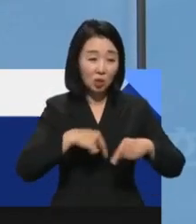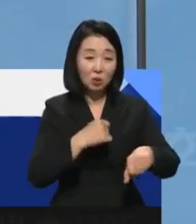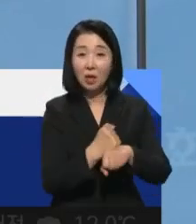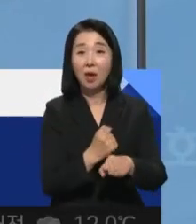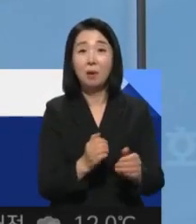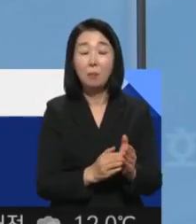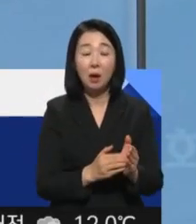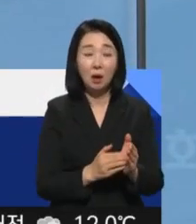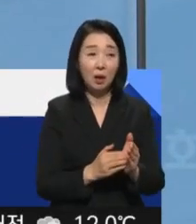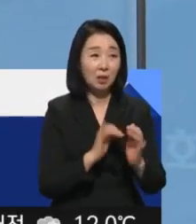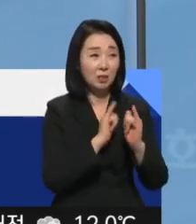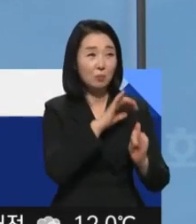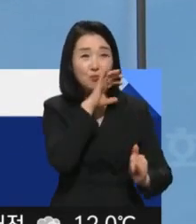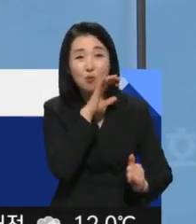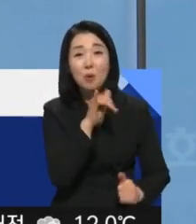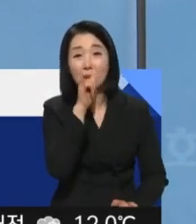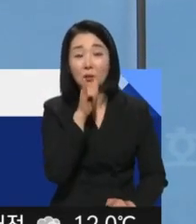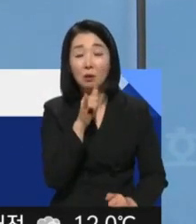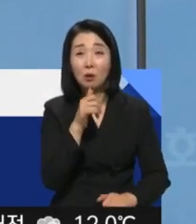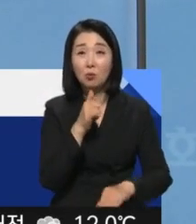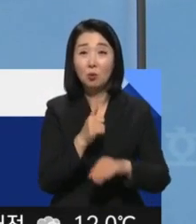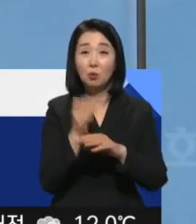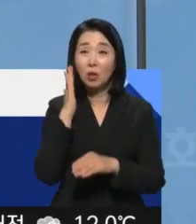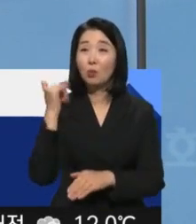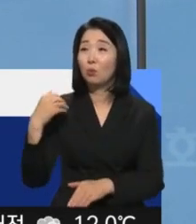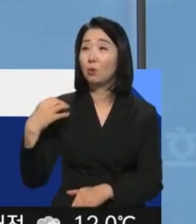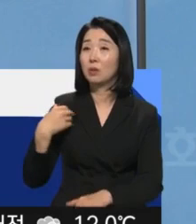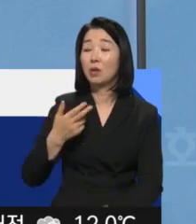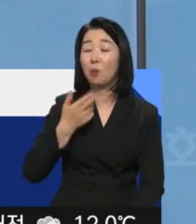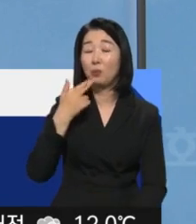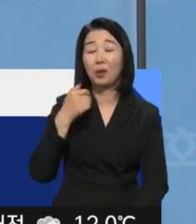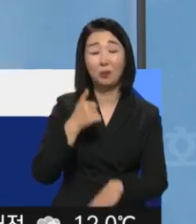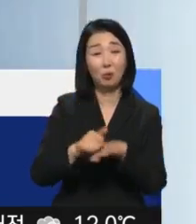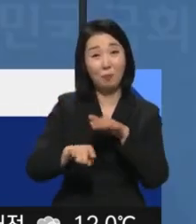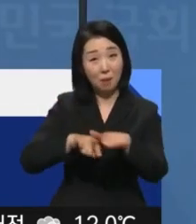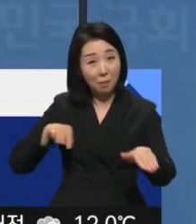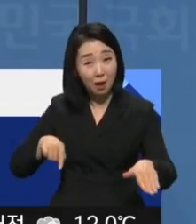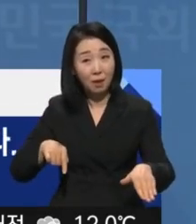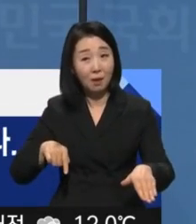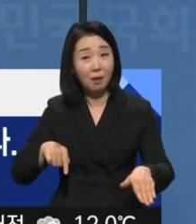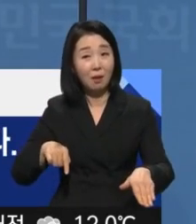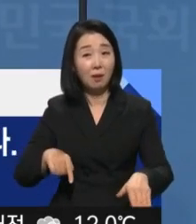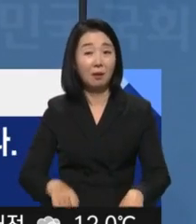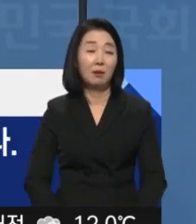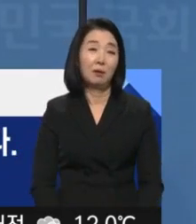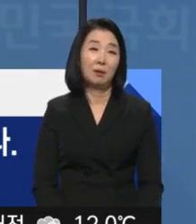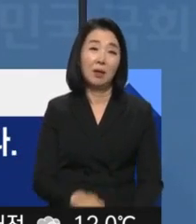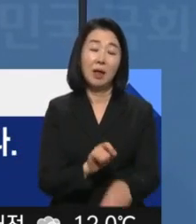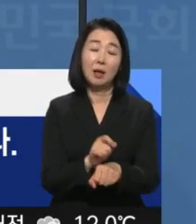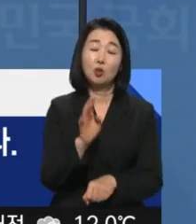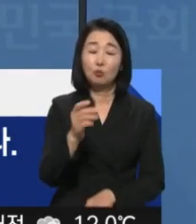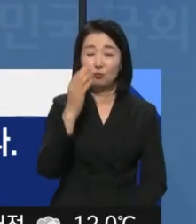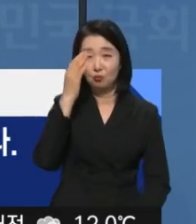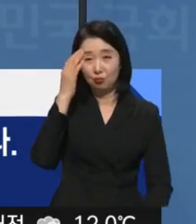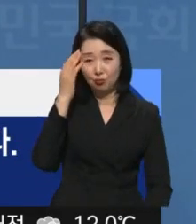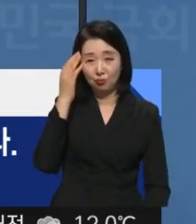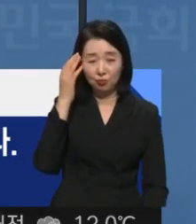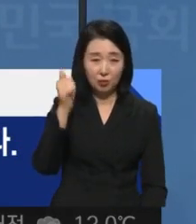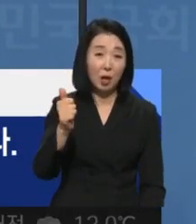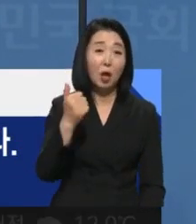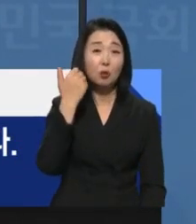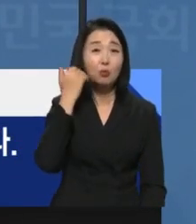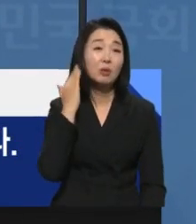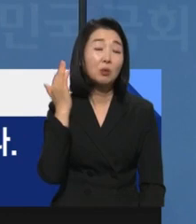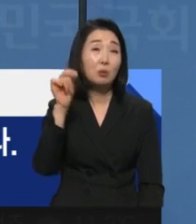분노가 들끓자 대통령은 책임 없다며 발을 빼려는 것 아닙니까? 행정부의 수장인 대통령이